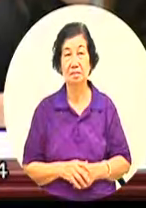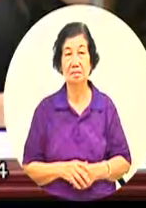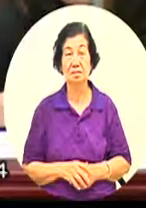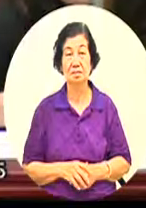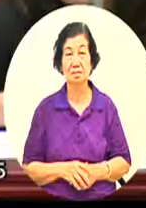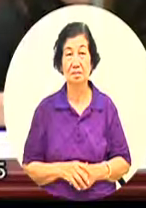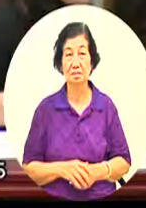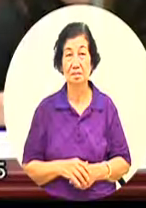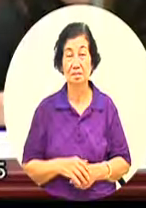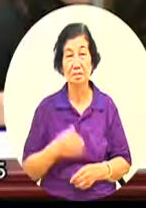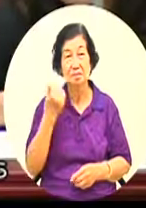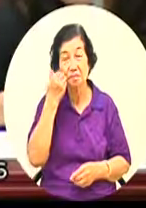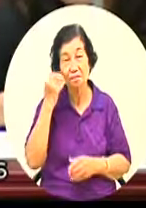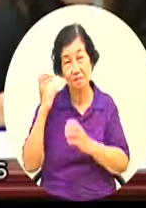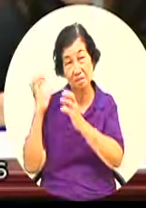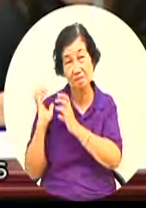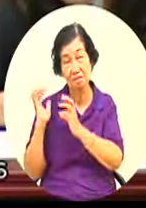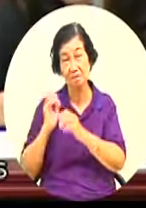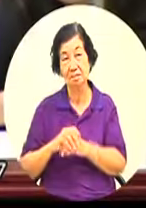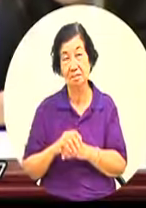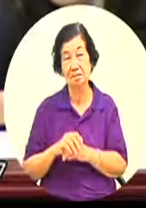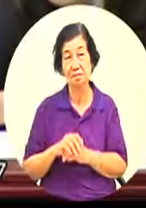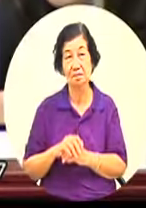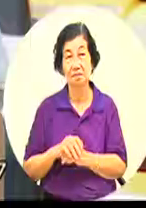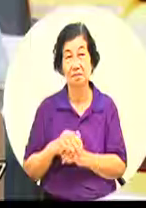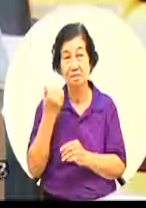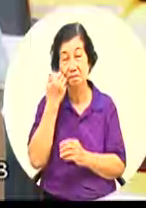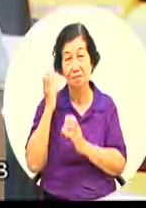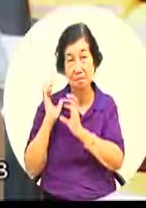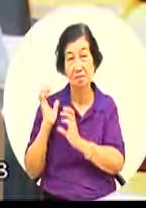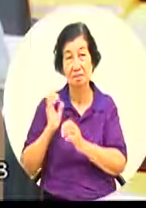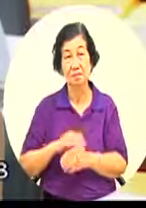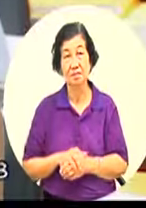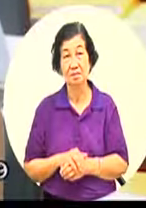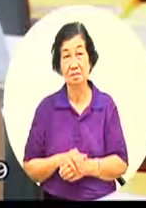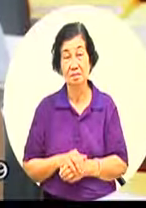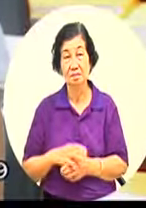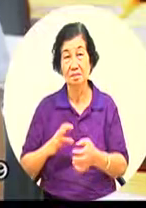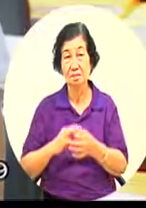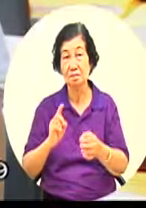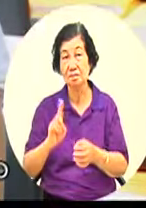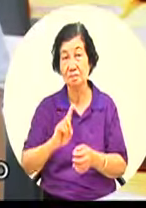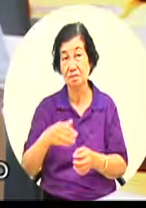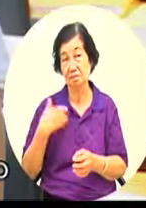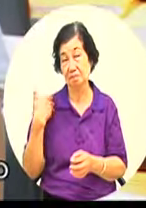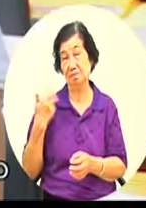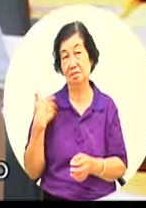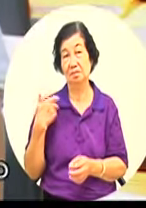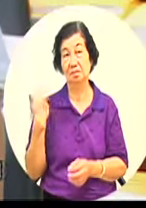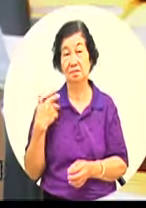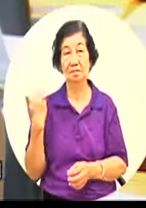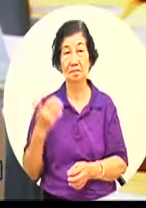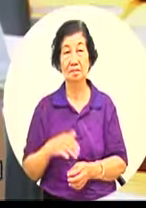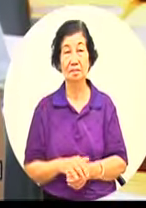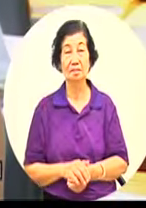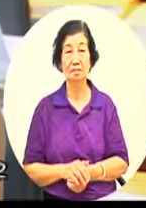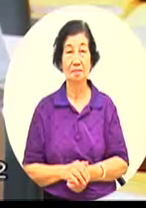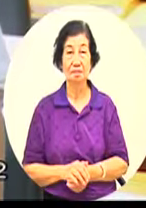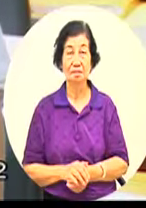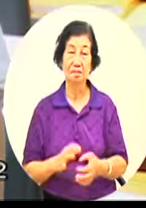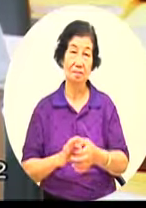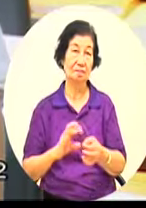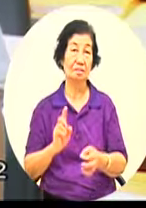哪一科在办的？站起来一下。 光头易碎节。 哪一科办的？那为什么我们都不知道嘞？为什